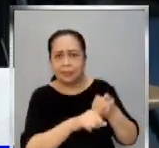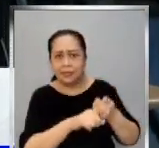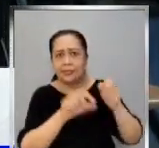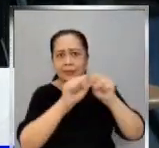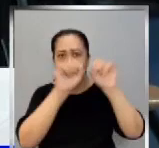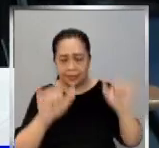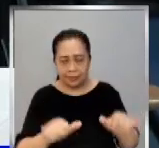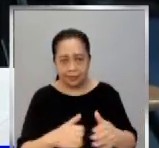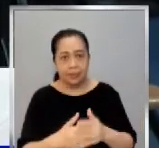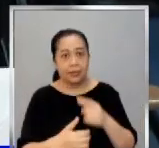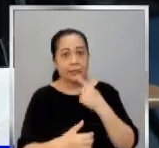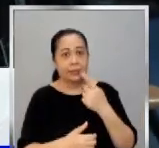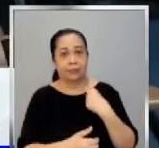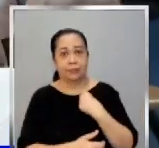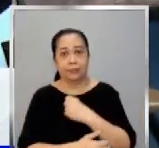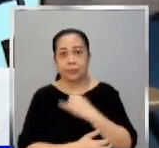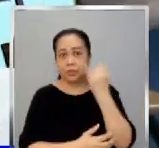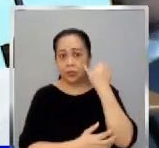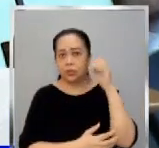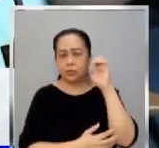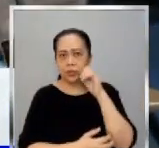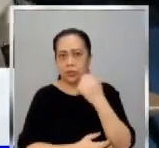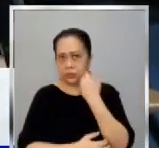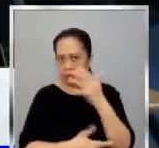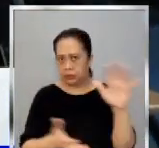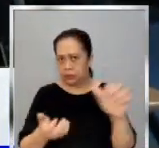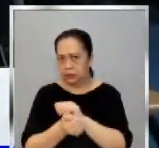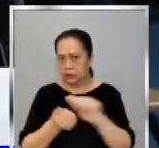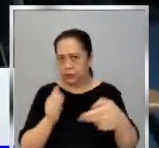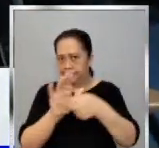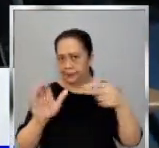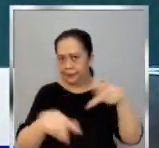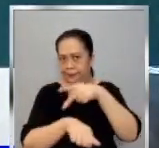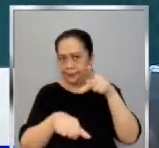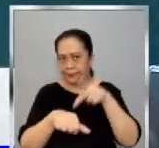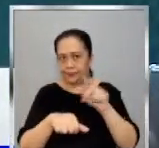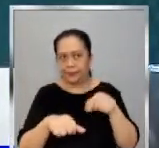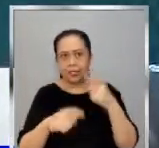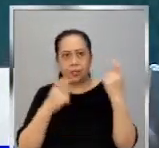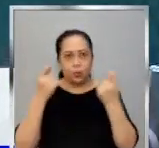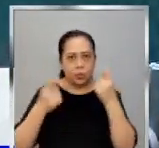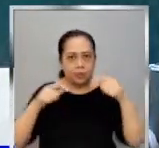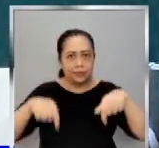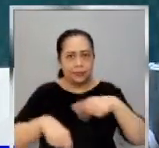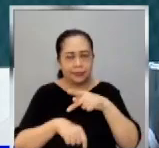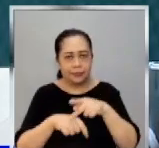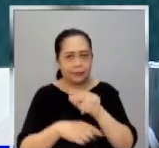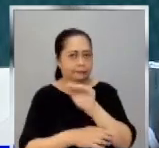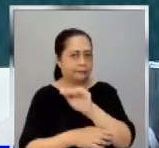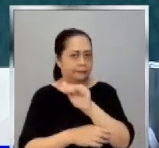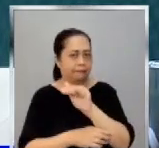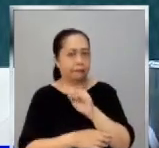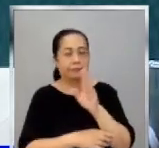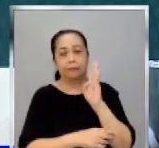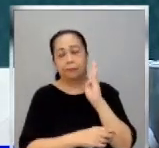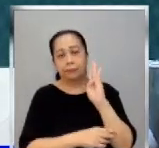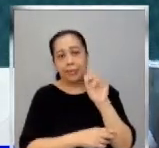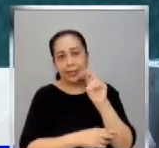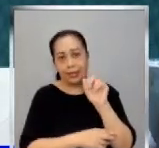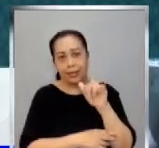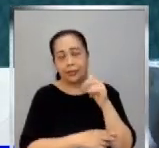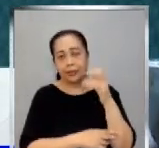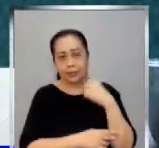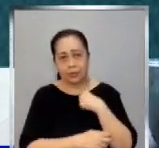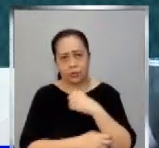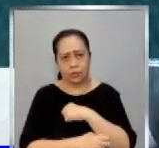Senator Jinggoy Estrada, ikasisira raw ito ng imahe ng bansa at ng turismo. Nananawagan naman si Binay sa Budget Department na